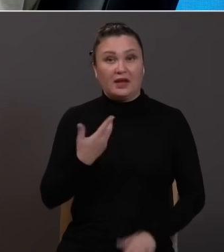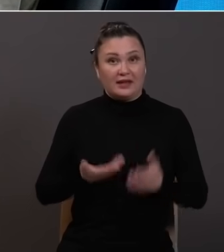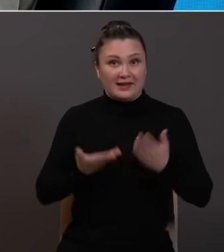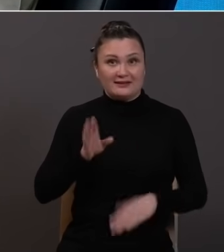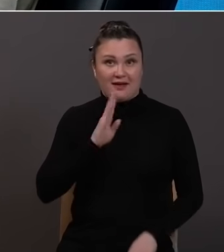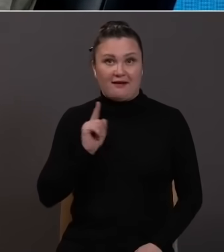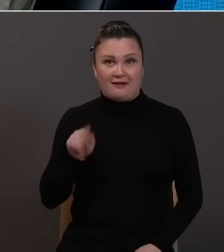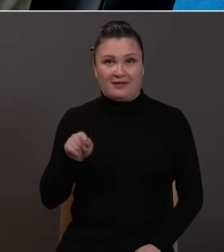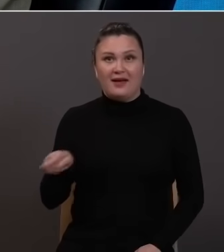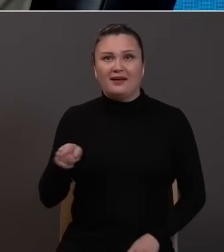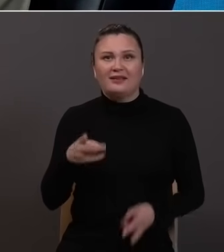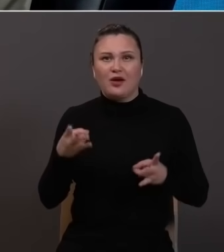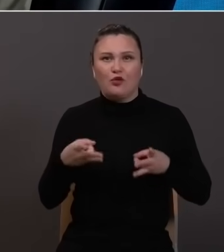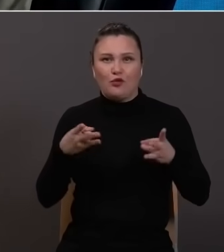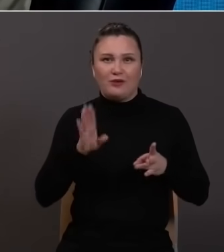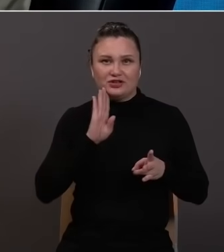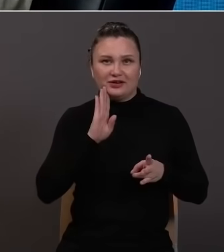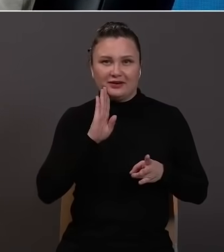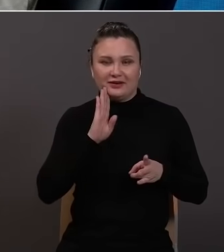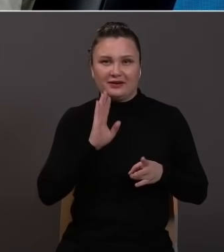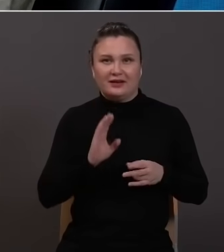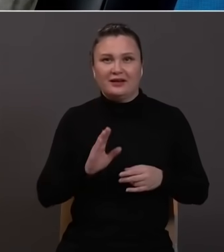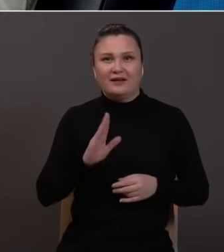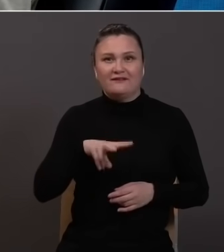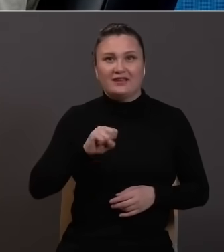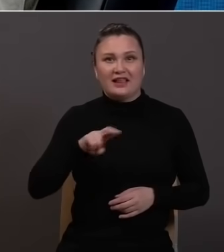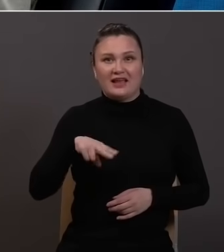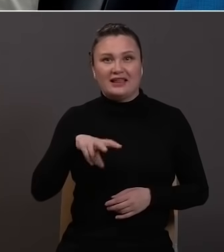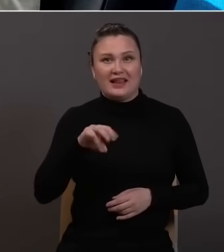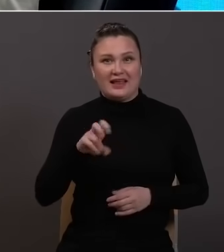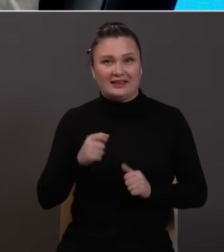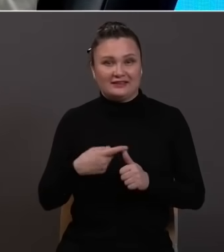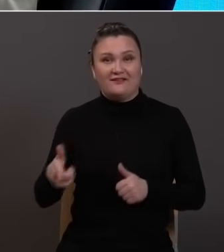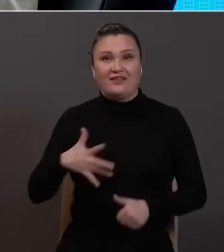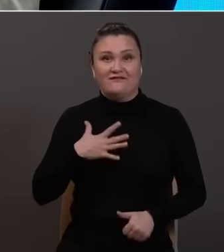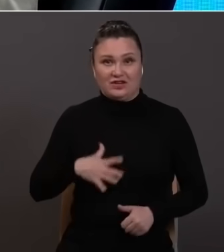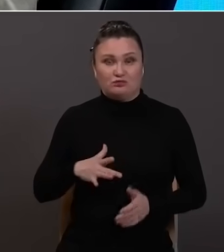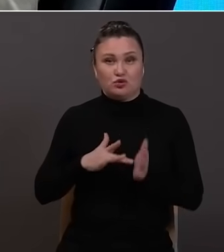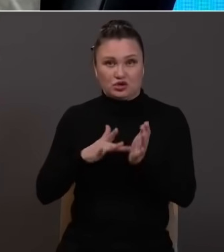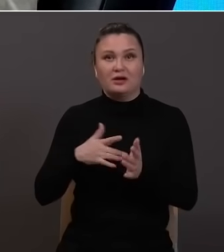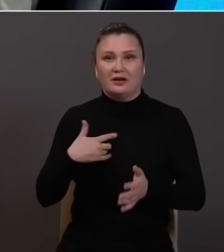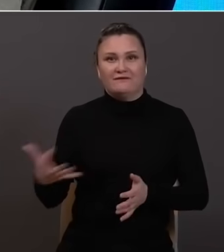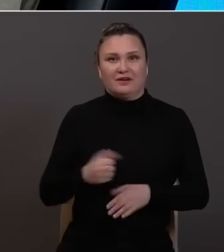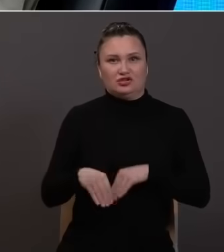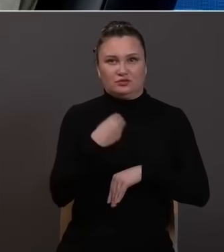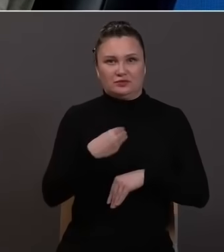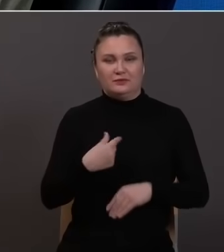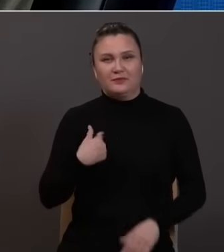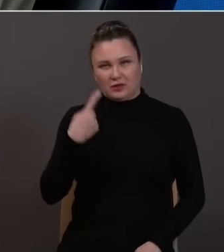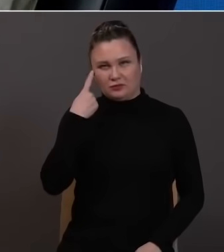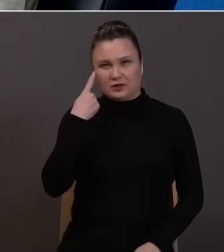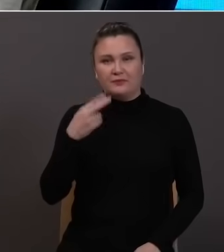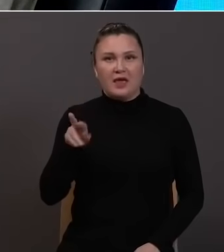если она, вот эта хрупкая девушка, которую зовут Владлена, выдержит вот это путешествие, то я сделаю предложение ей прямо здесь. Я заморочился,